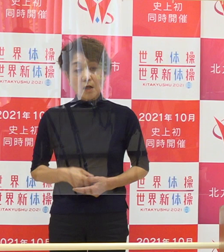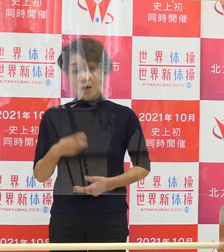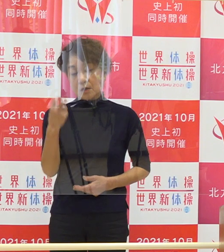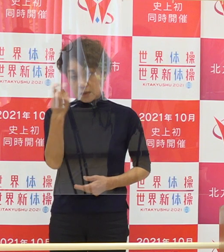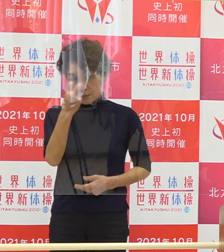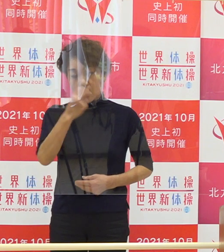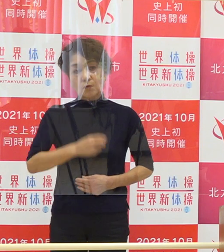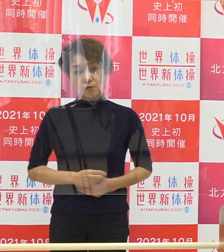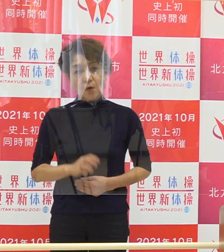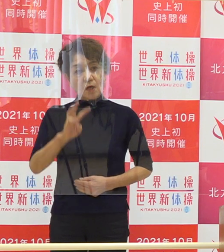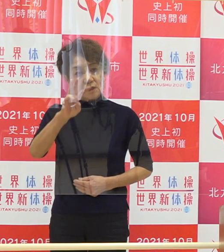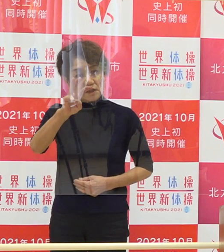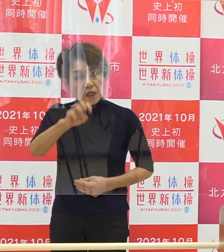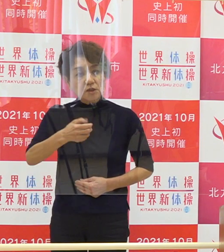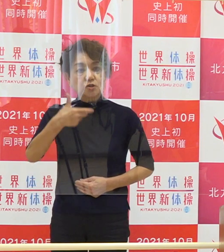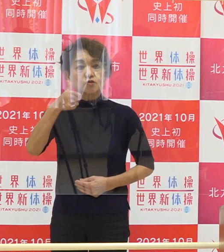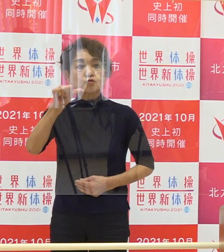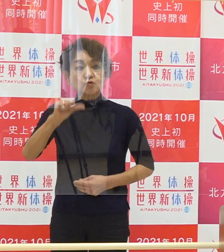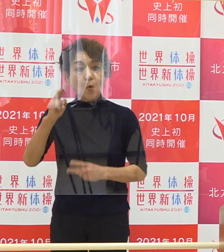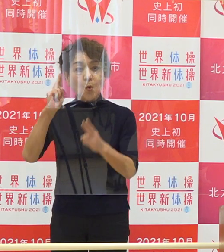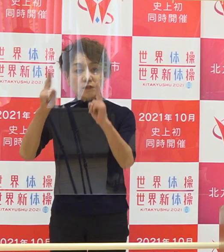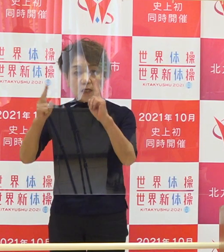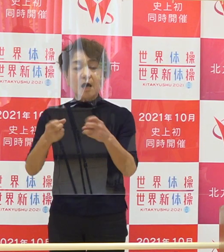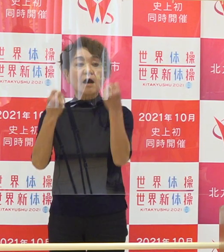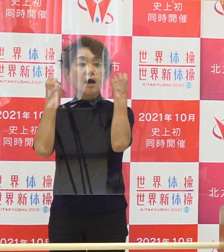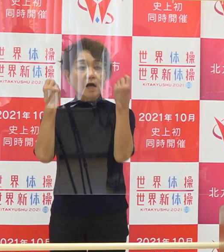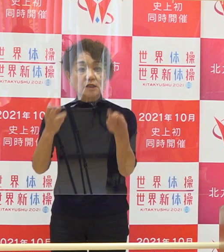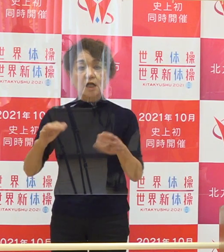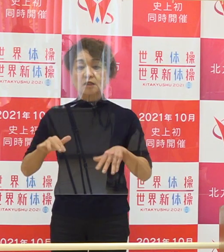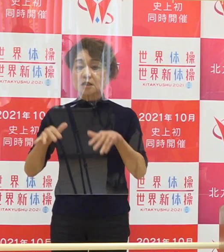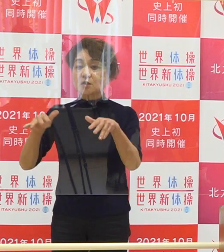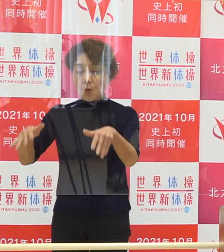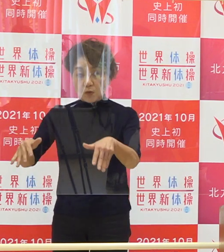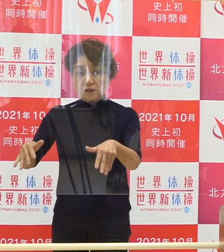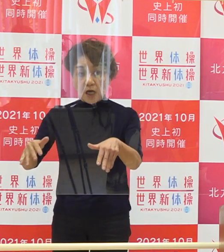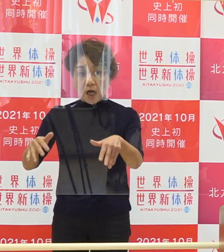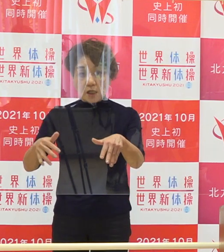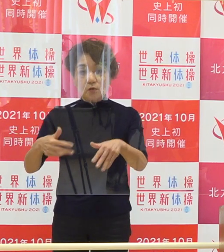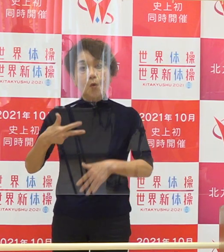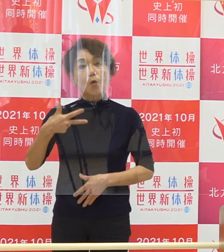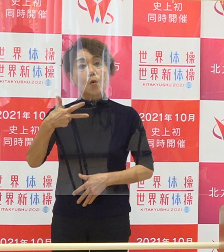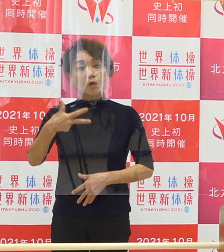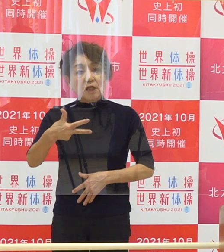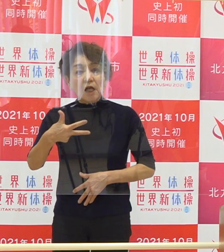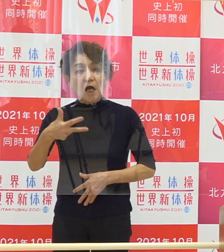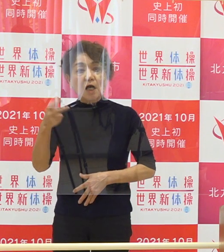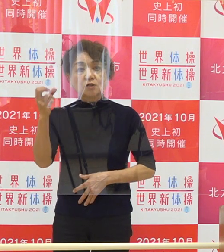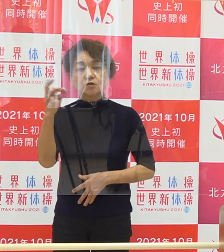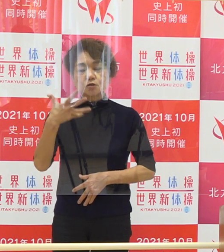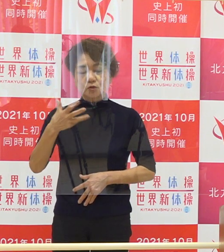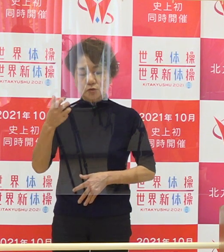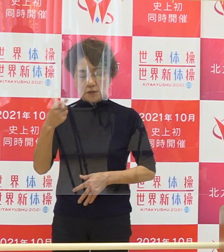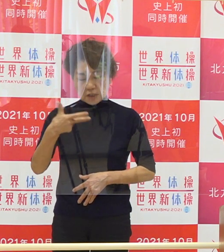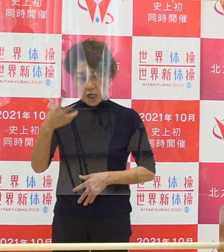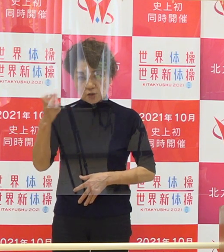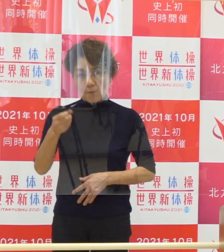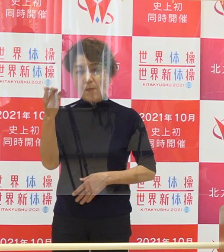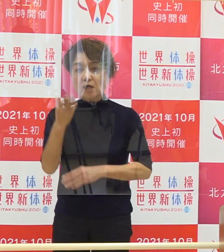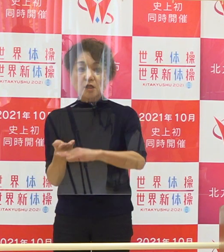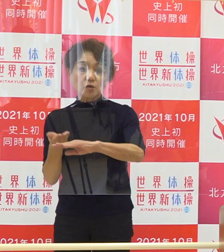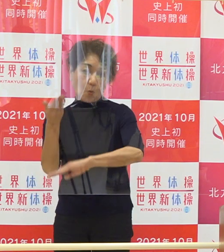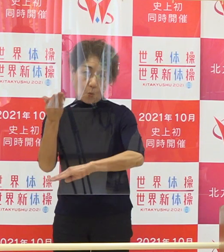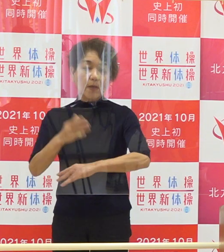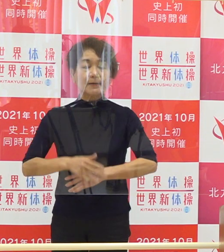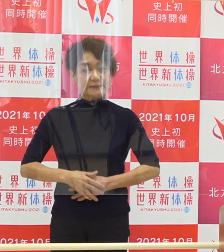では35社が新規の投資家と7割超を占める結果となっております。さらに本市